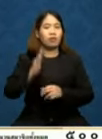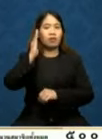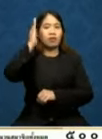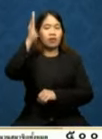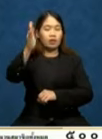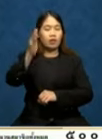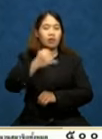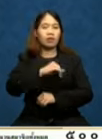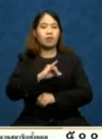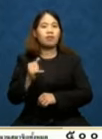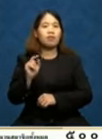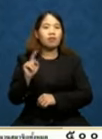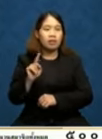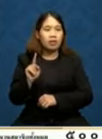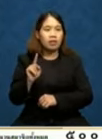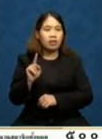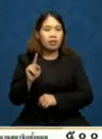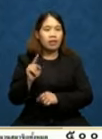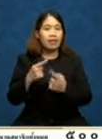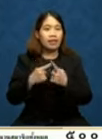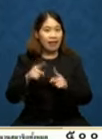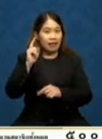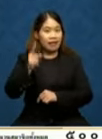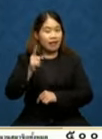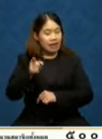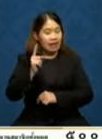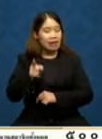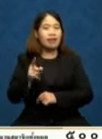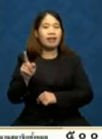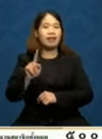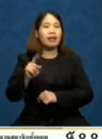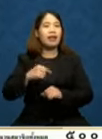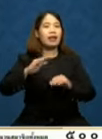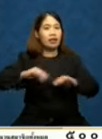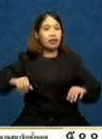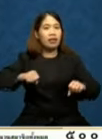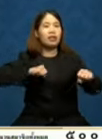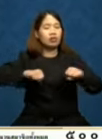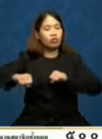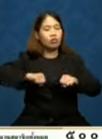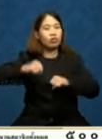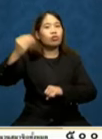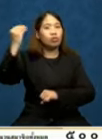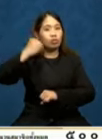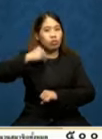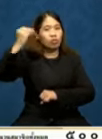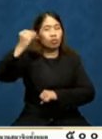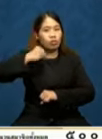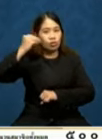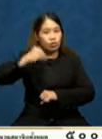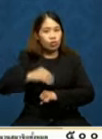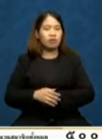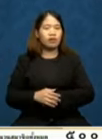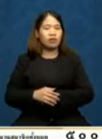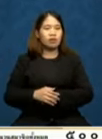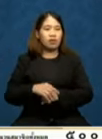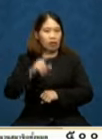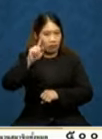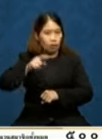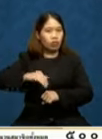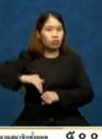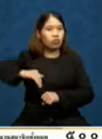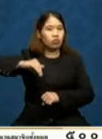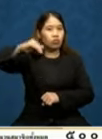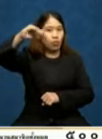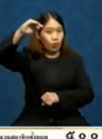าจไม่แน่นอนนะครับแต่สิ่งที่แน่นอนที่สุดในวันนี้คือเด็กและเยาวชนทุกคนในวันนี้ร้อยทั้งร้อยต้องเติบโตเป็นผู้